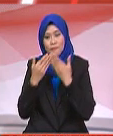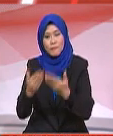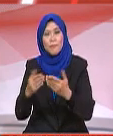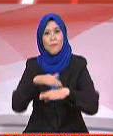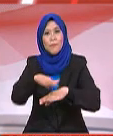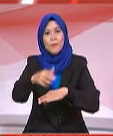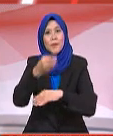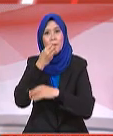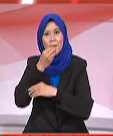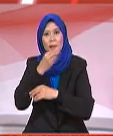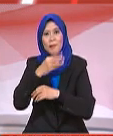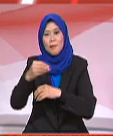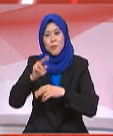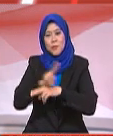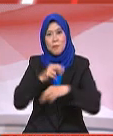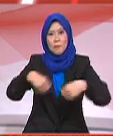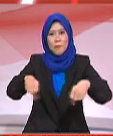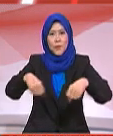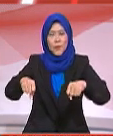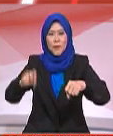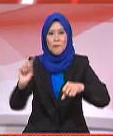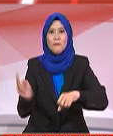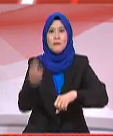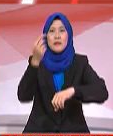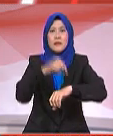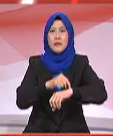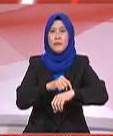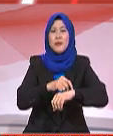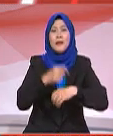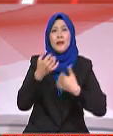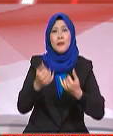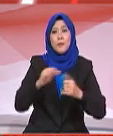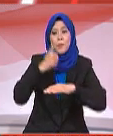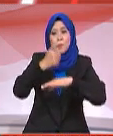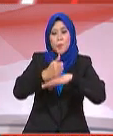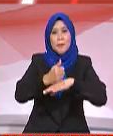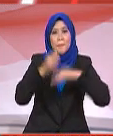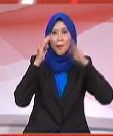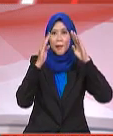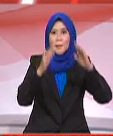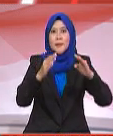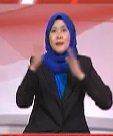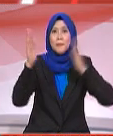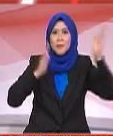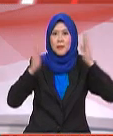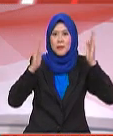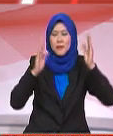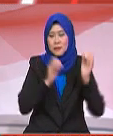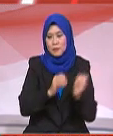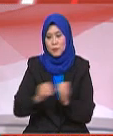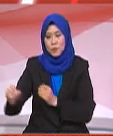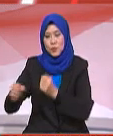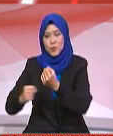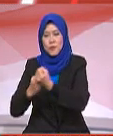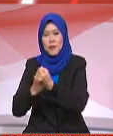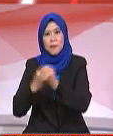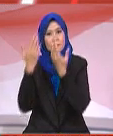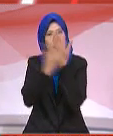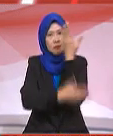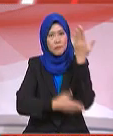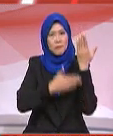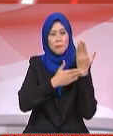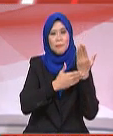makanan dan barangan bermotosikal buat julung kalinya, Pertubuhan Aspirasi Prihatin Malaysia menganjurkan program sumbangan di seluruh